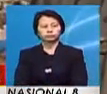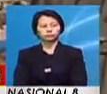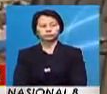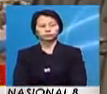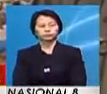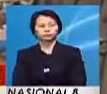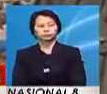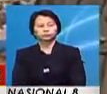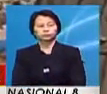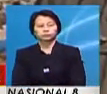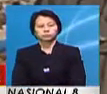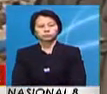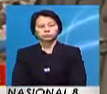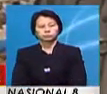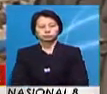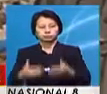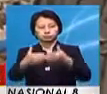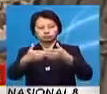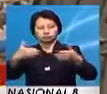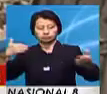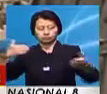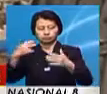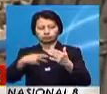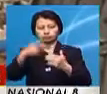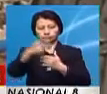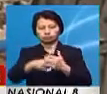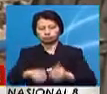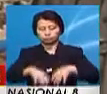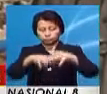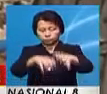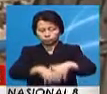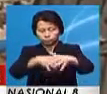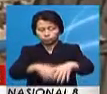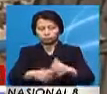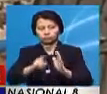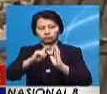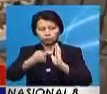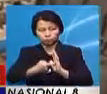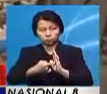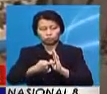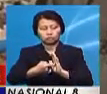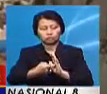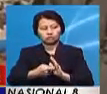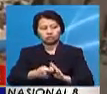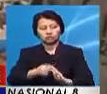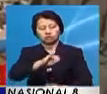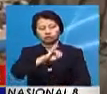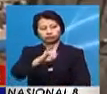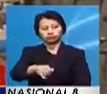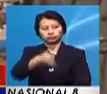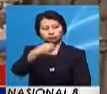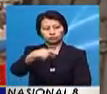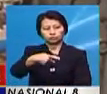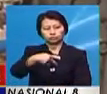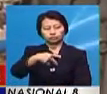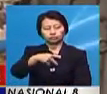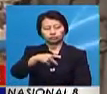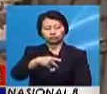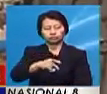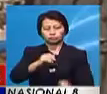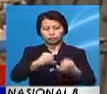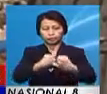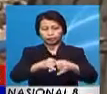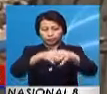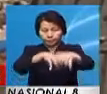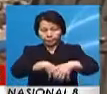sesuatu projek pertanian dimulakan untuk Endau itu. Pihak Jabatan Pertanian akan